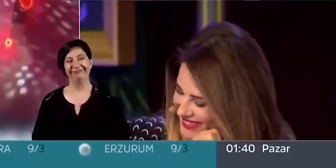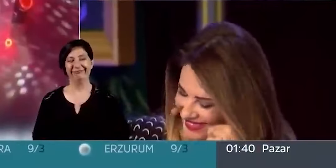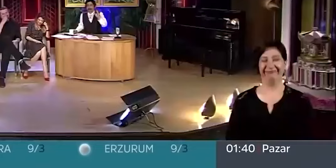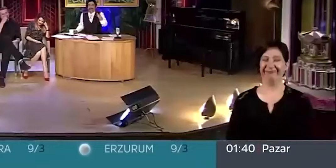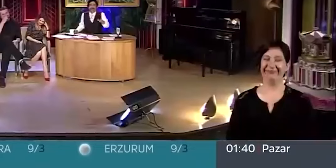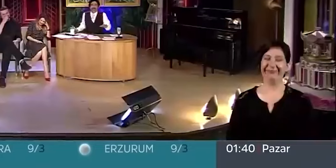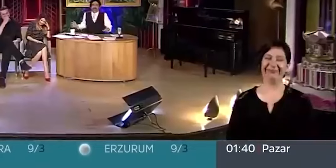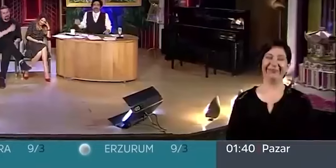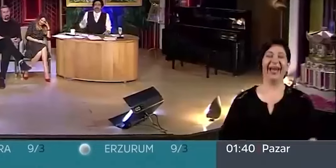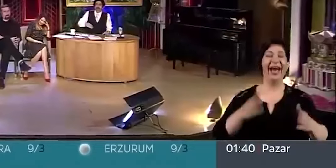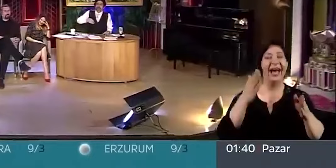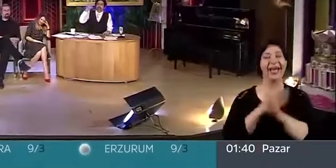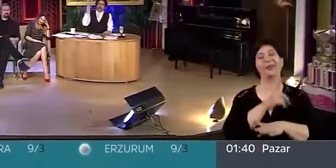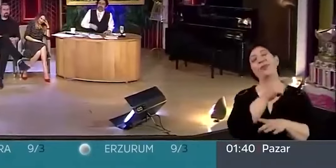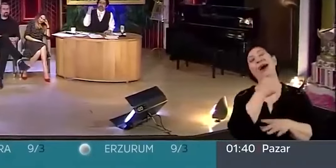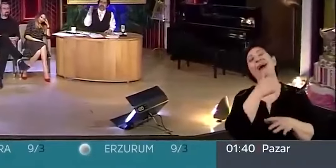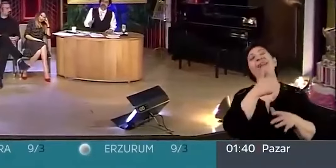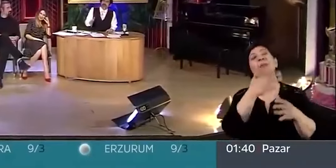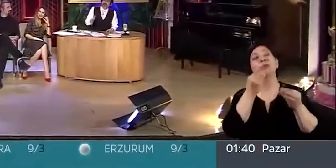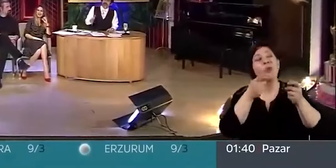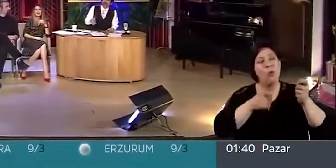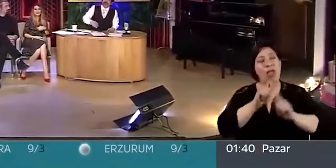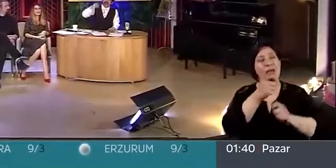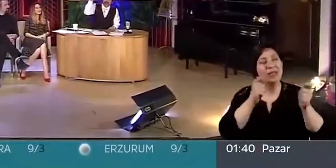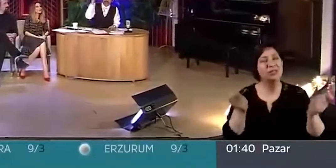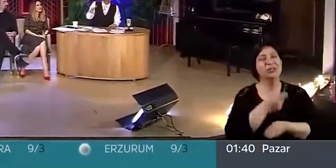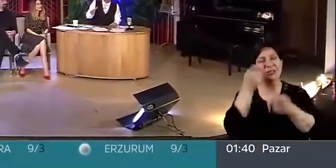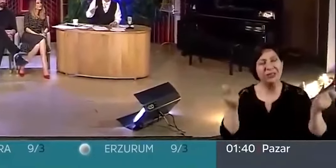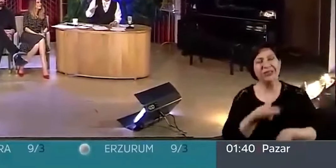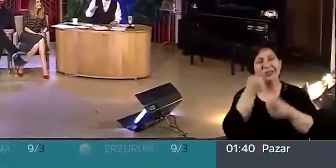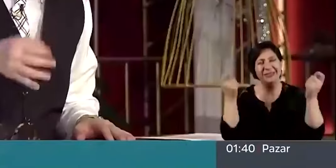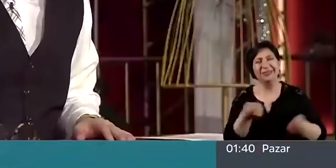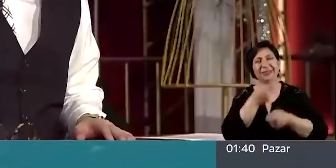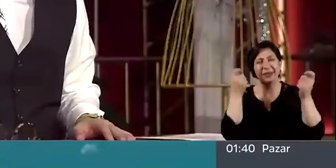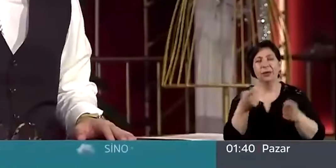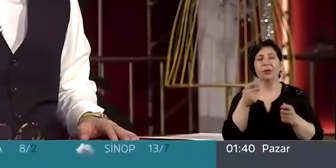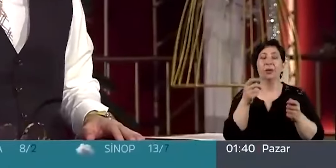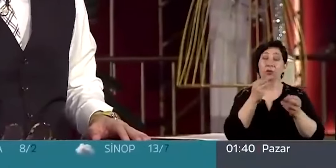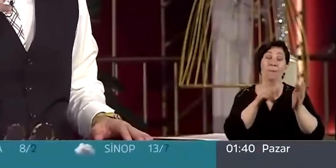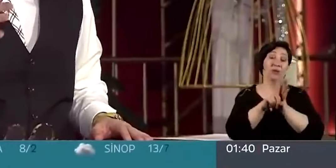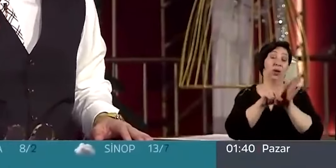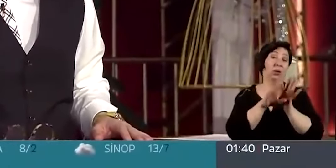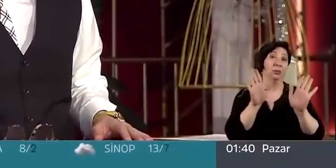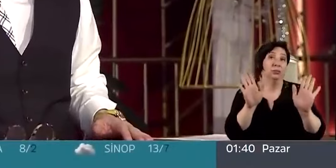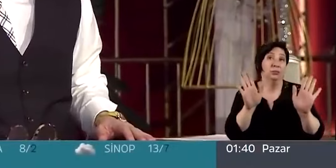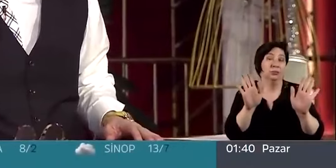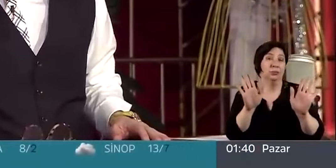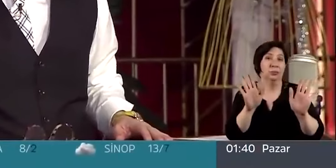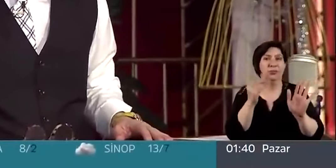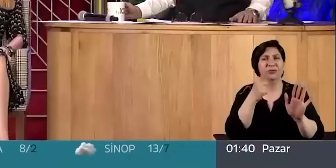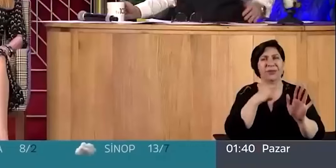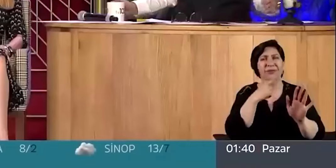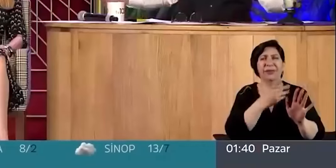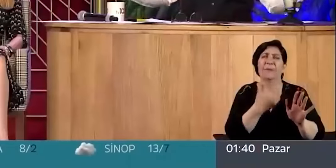Dur. Ya hakikaten bu adamı yani tepe tepe kullandınız. Her şeyi de bu çocuğa sunun. Çok başarılı çünkü. Her şey. Evet, bence evet, çok sempatik